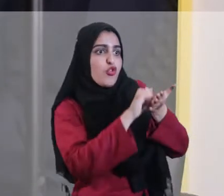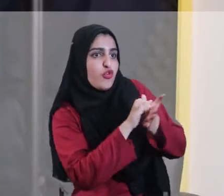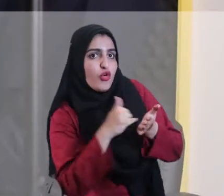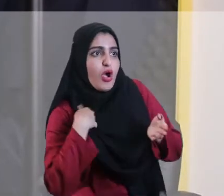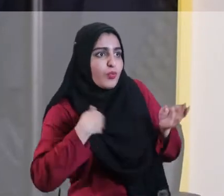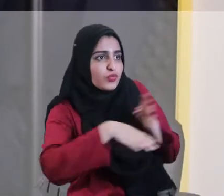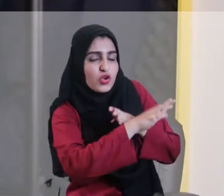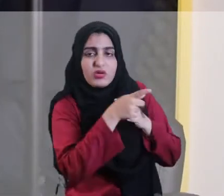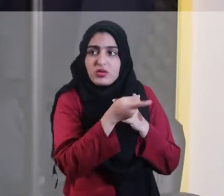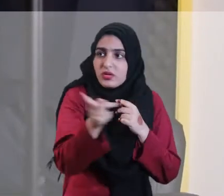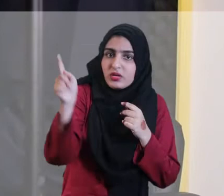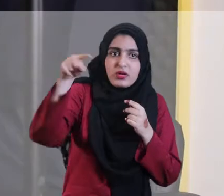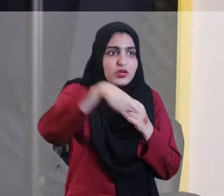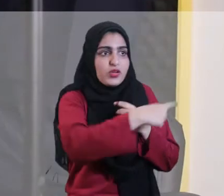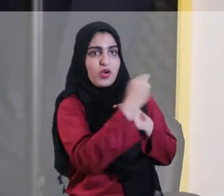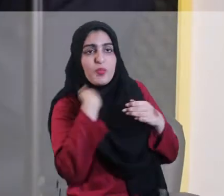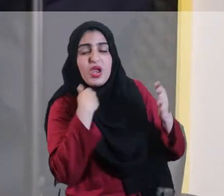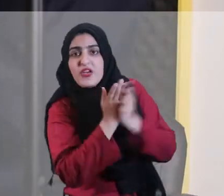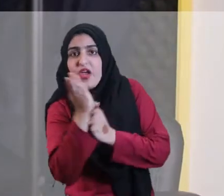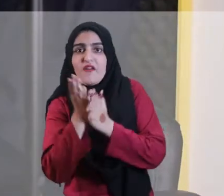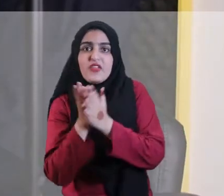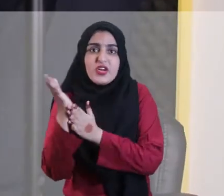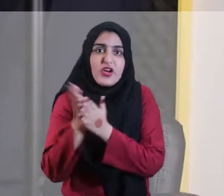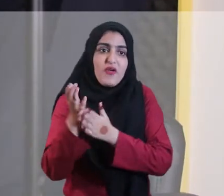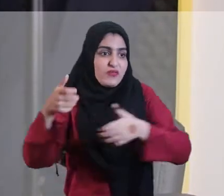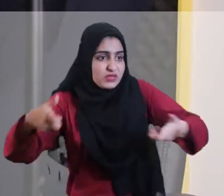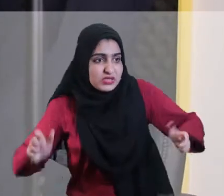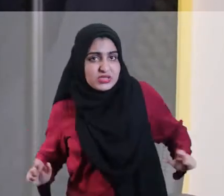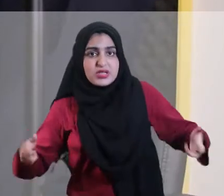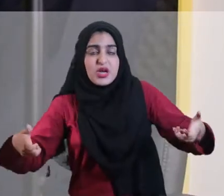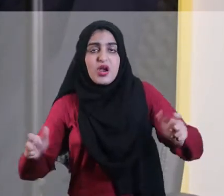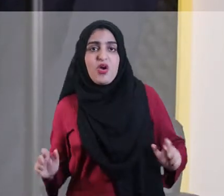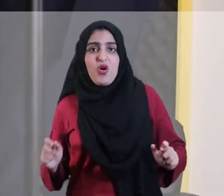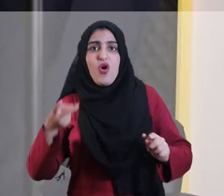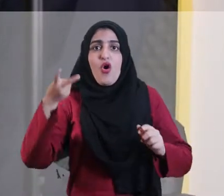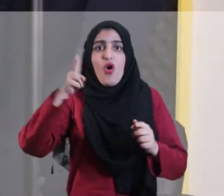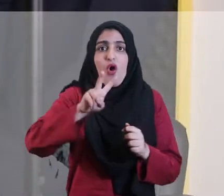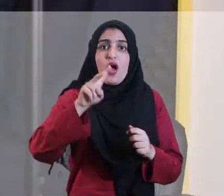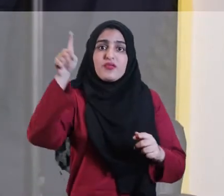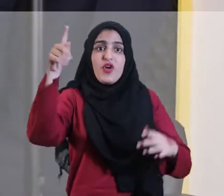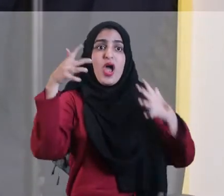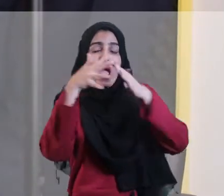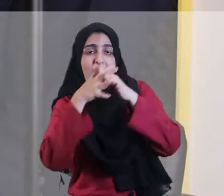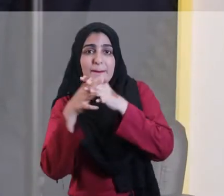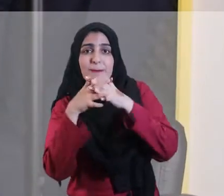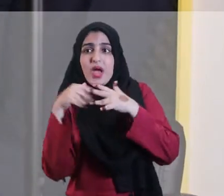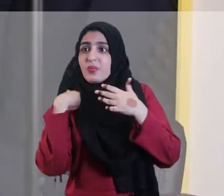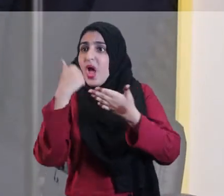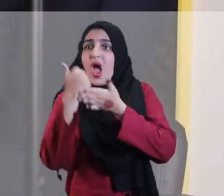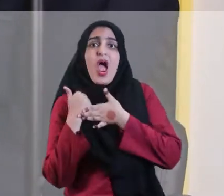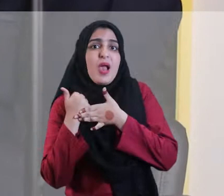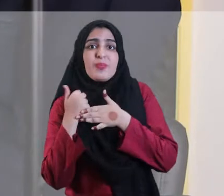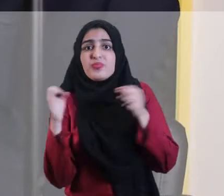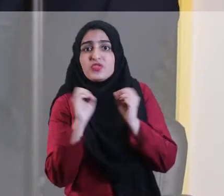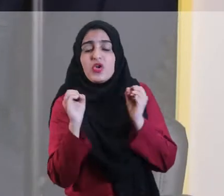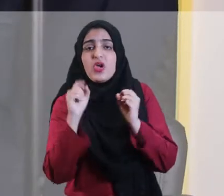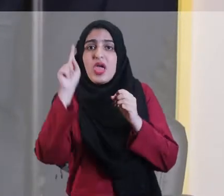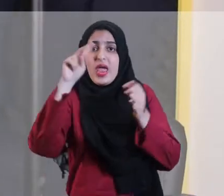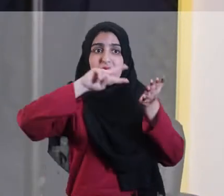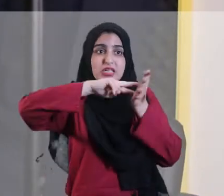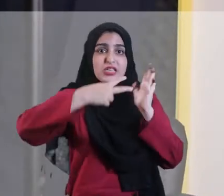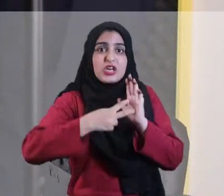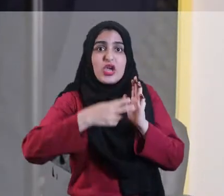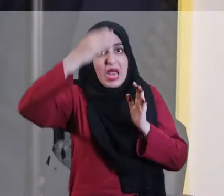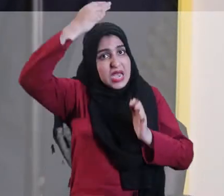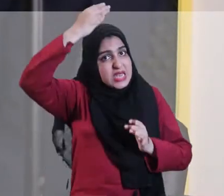इस तरह की कोशिश कर रहा था और शिकागो में नहीं थी तो मुझे एक